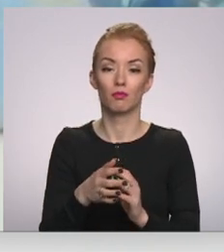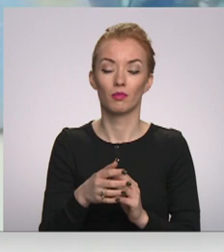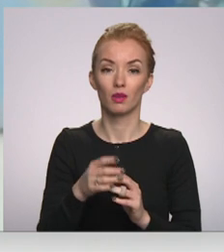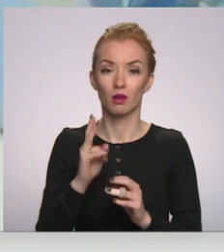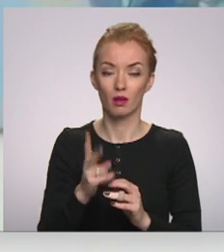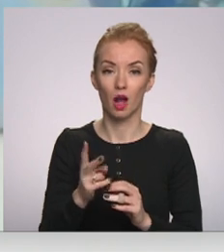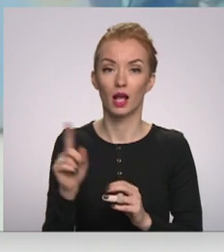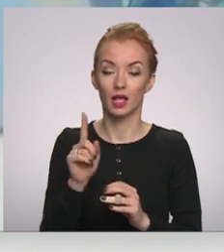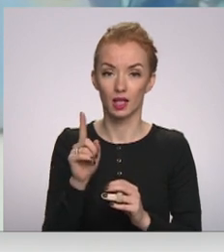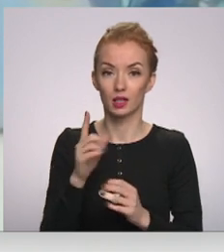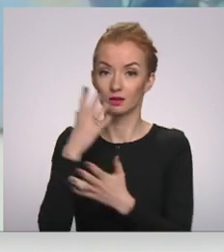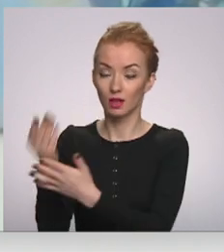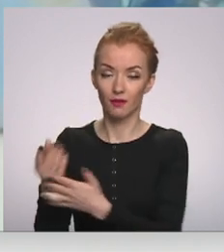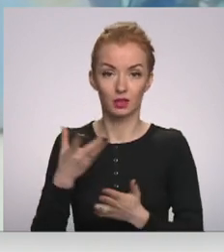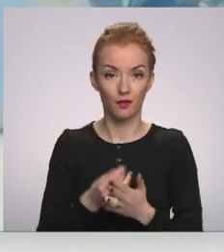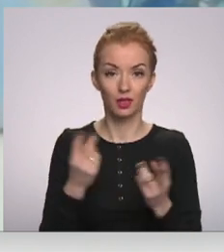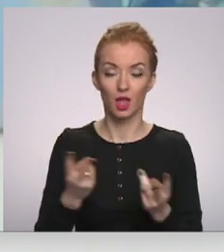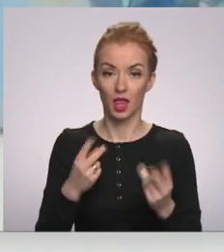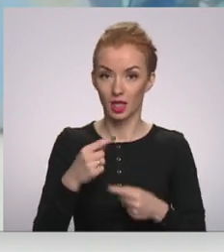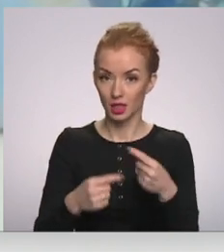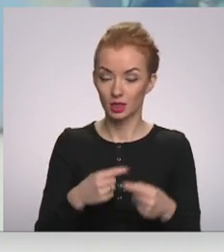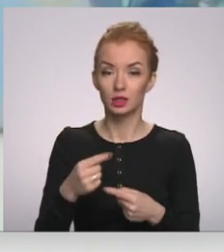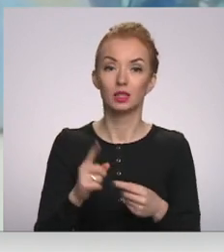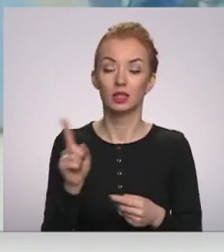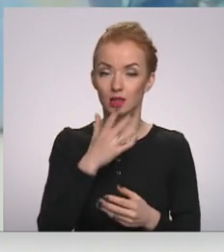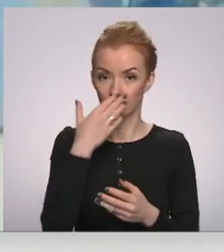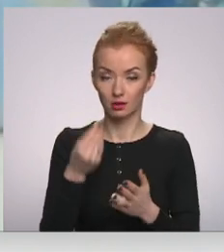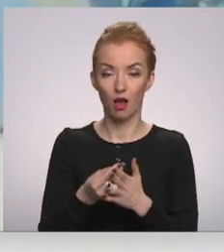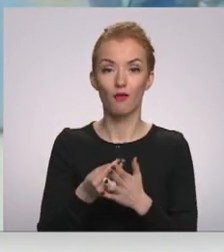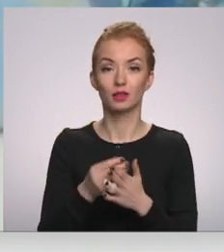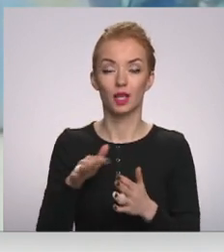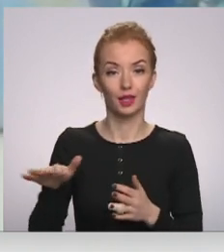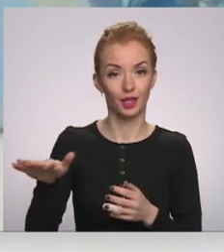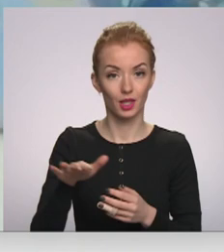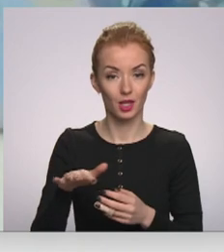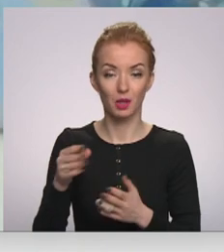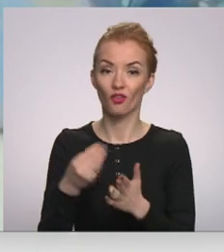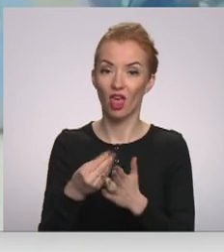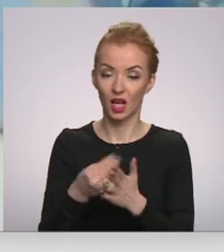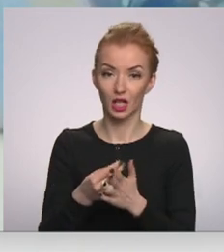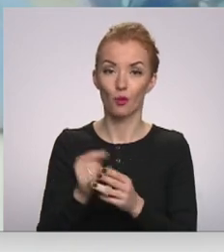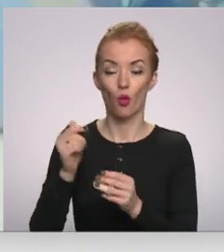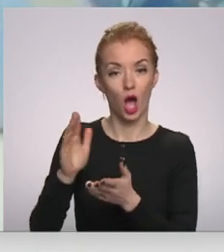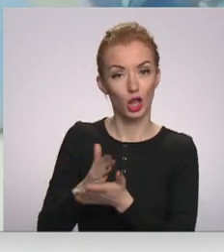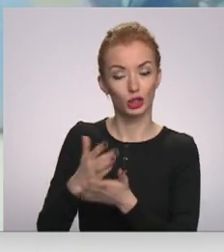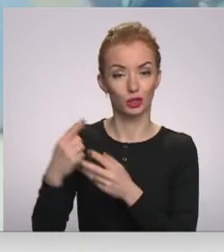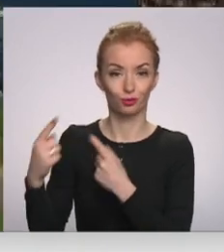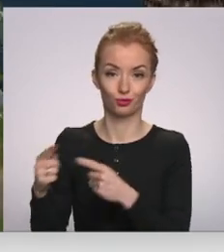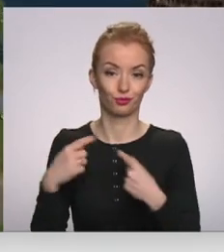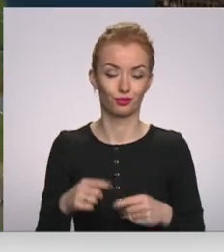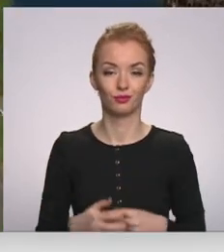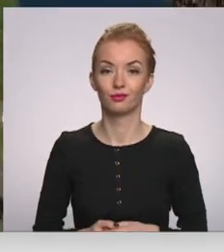ka viņam ir savas tradīcijas, ka viņam ir savas ģimenes vērtības, kas būtu atšķirās no